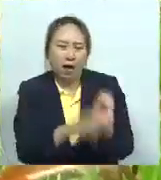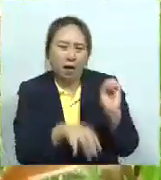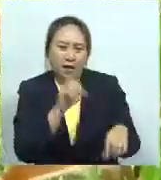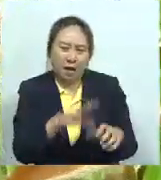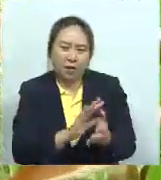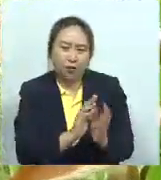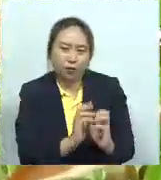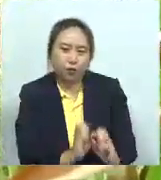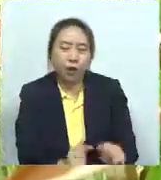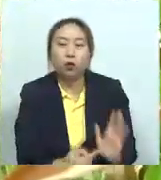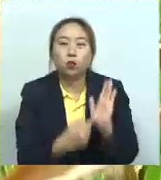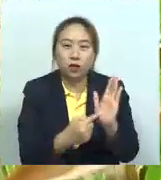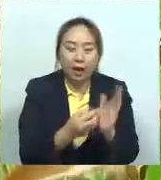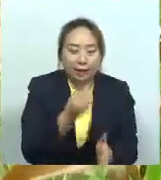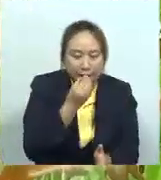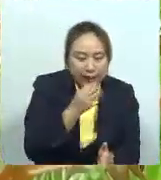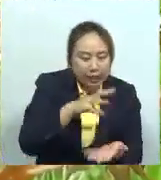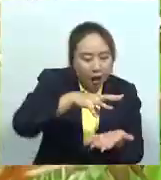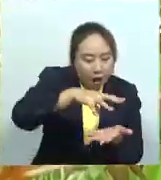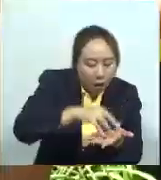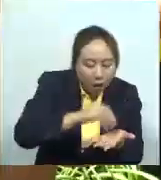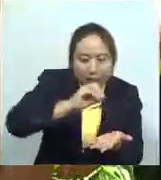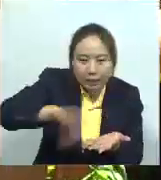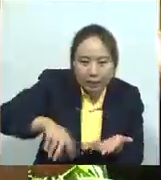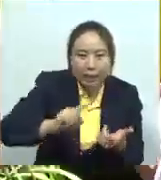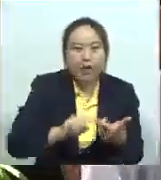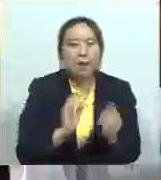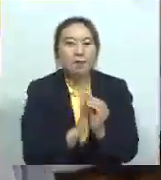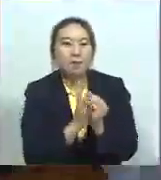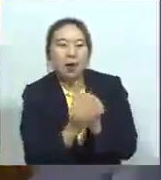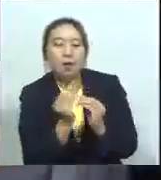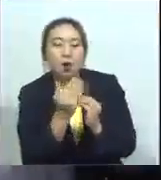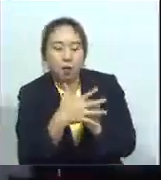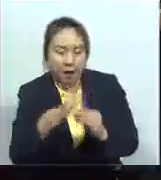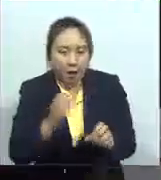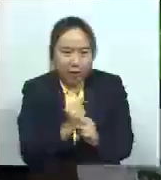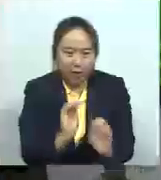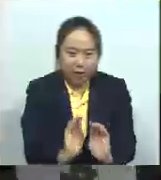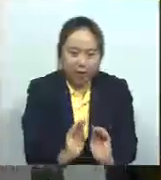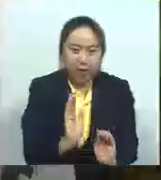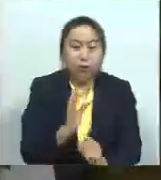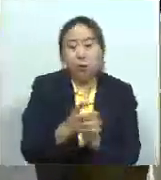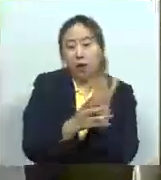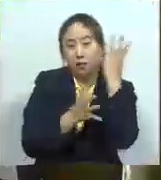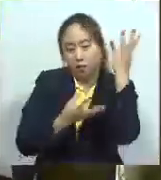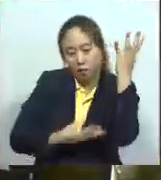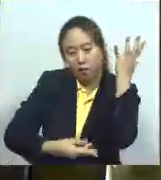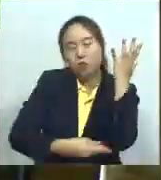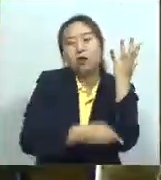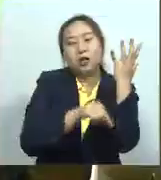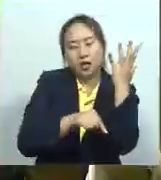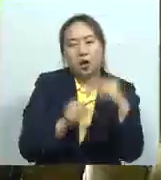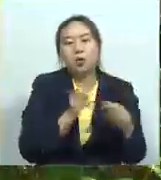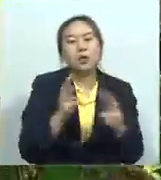หารเศษผักผลไม้นำมาทำเป็นปุ๋ยอินทรีย์ด้วยวิธีการง่ายๆโดยให้กองสาธารณสุขและสิ่งแวดล้อมเทศบาลเมืองเข